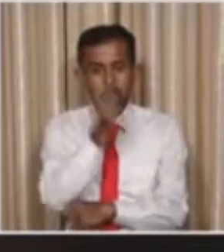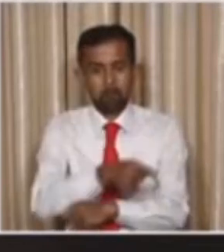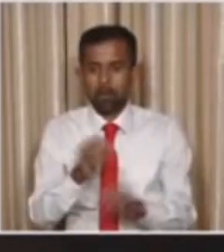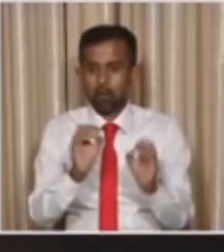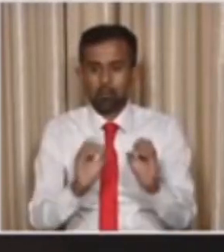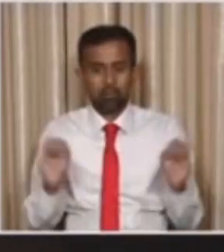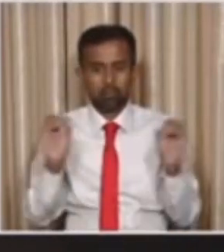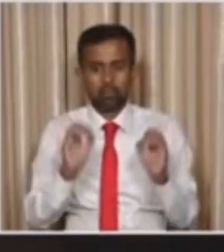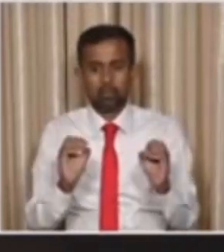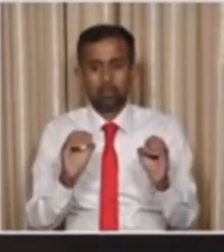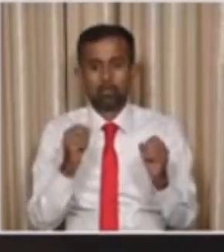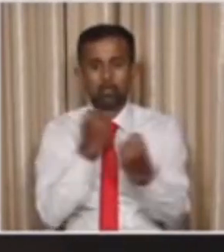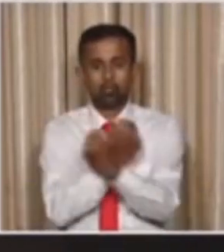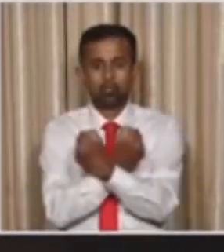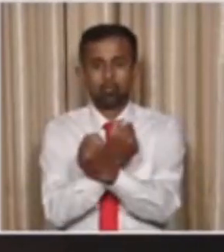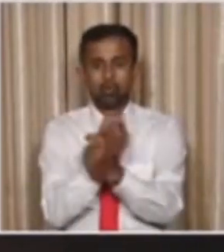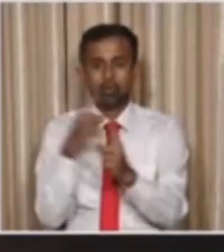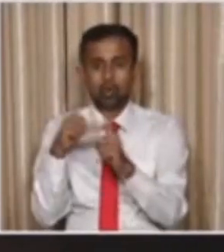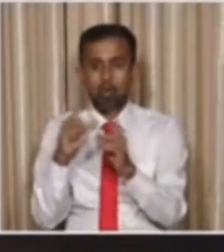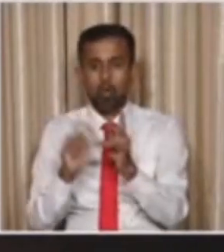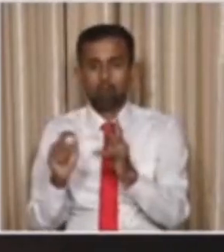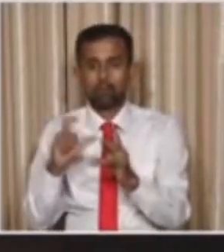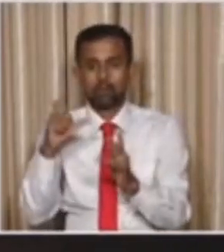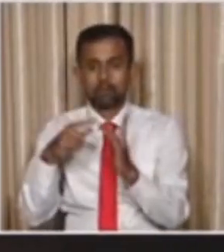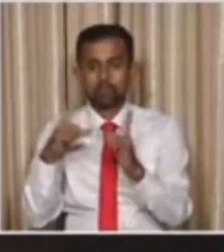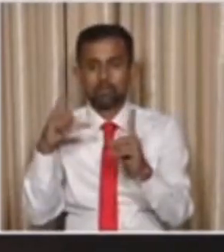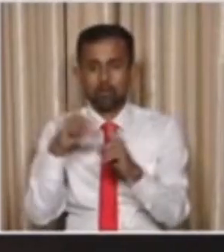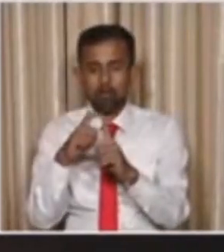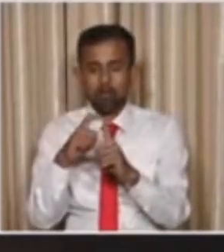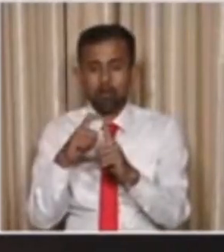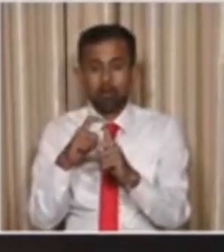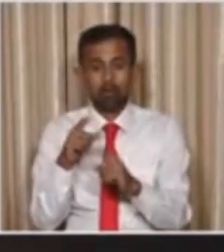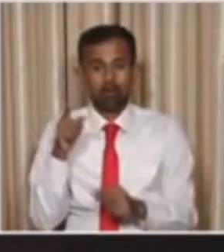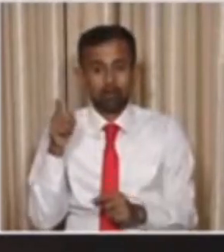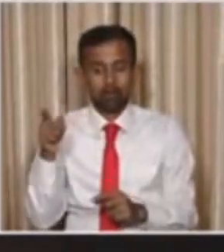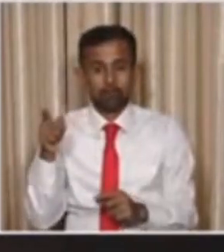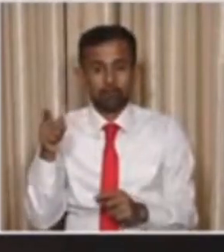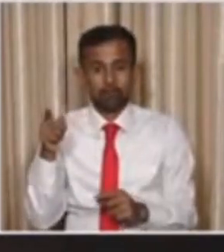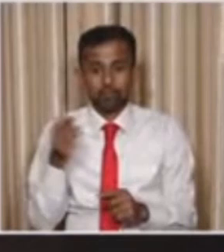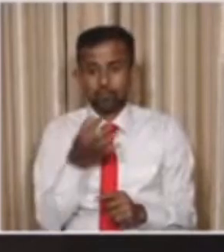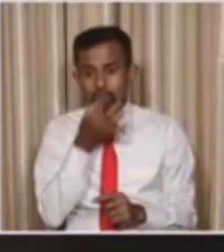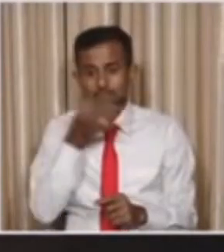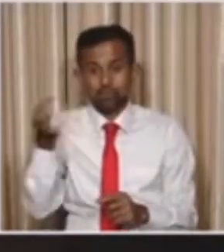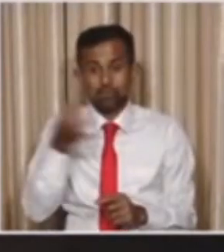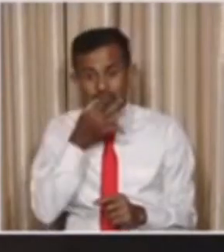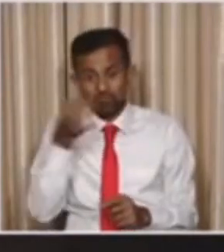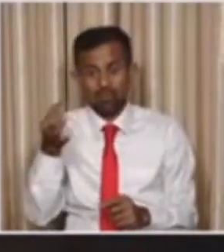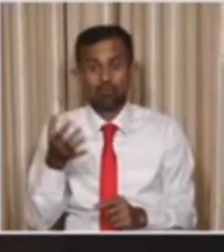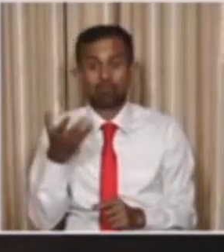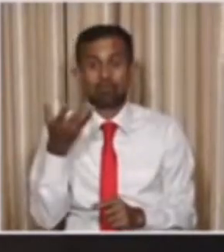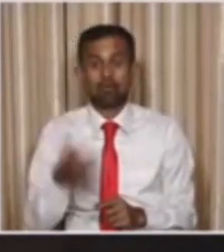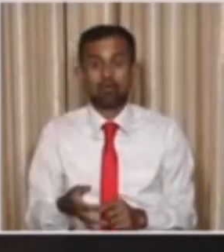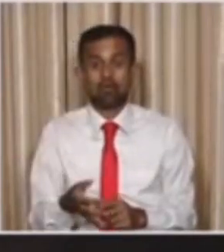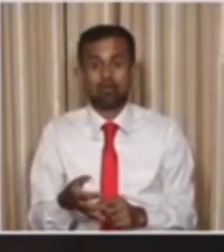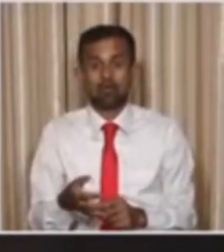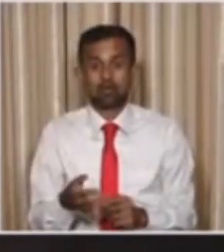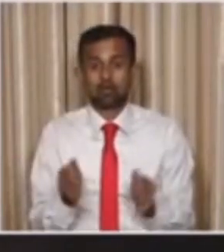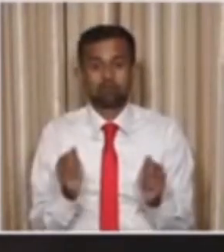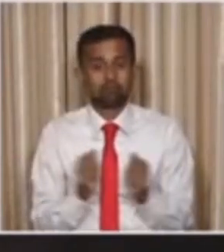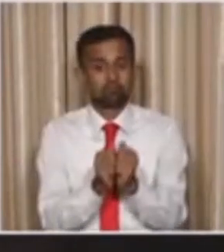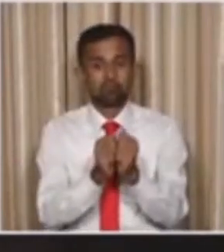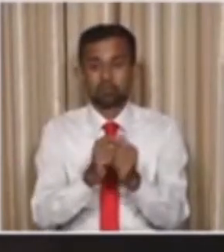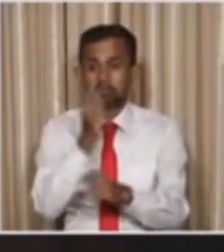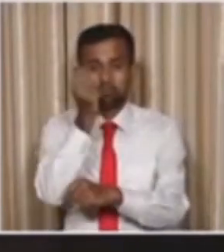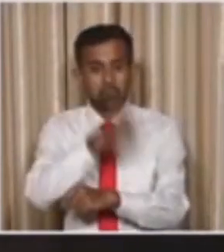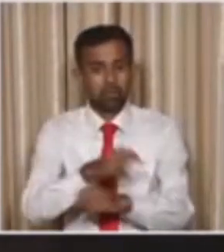නැතුව පොලිස් දෙපාර්තමේන්තුවේ CID එකට අපරාධ පරීක්ෂණ දෙපාර්තමේන්තුවට පැමිණිලි ගණනාවක් කරලා තියෙනවා ඒ කිසිම දෙයක් වෙනුවෙන්